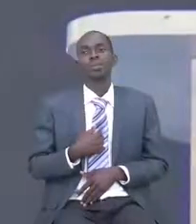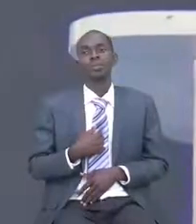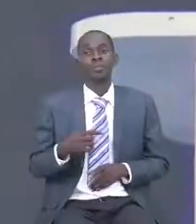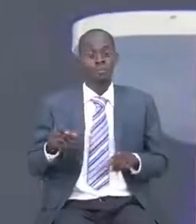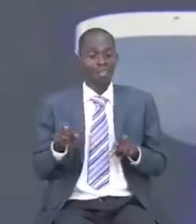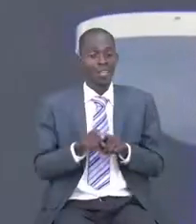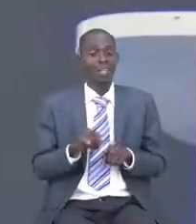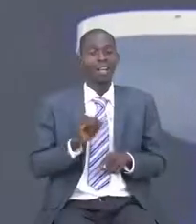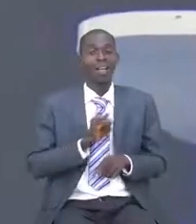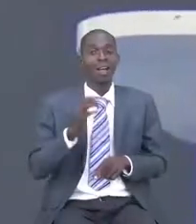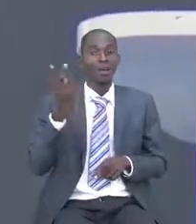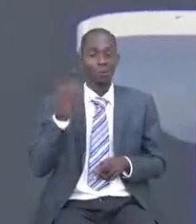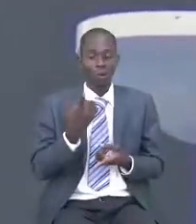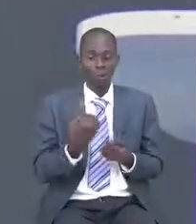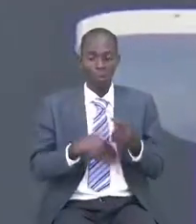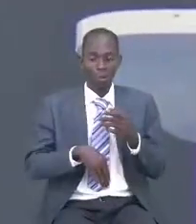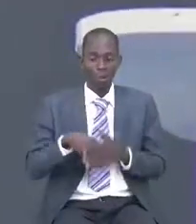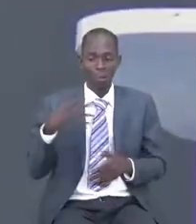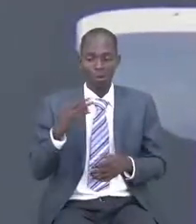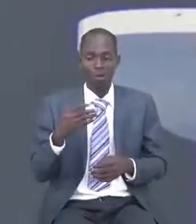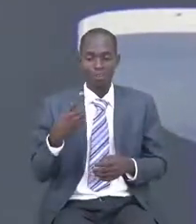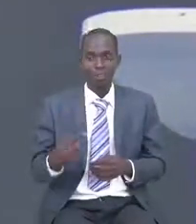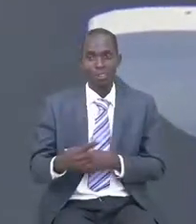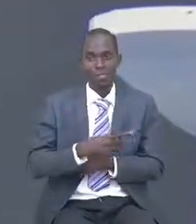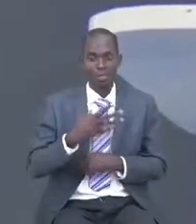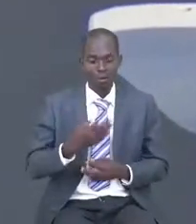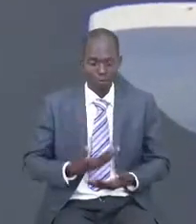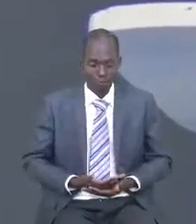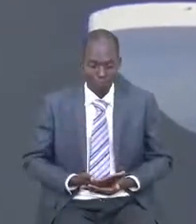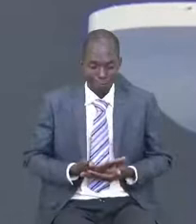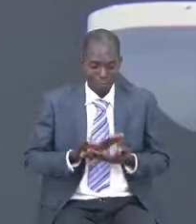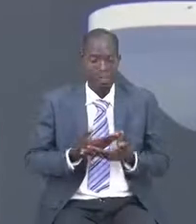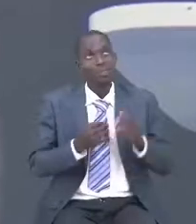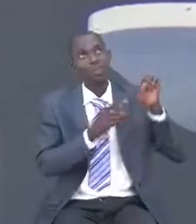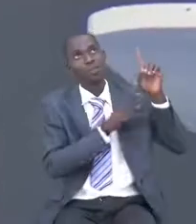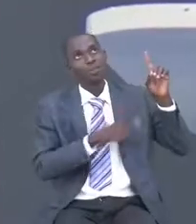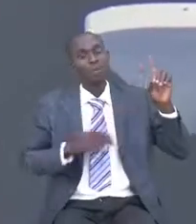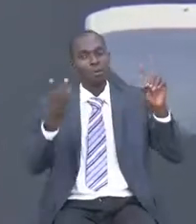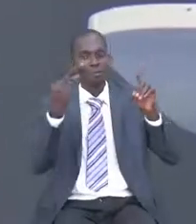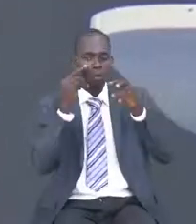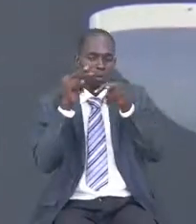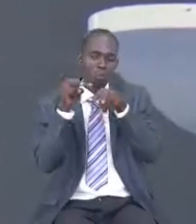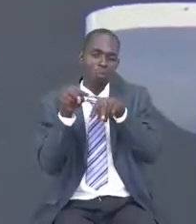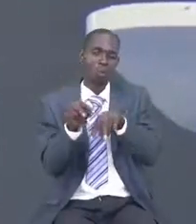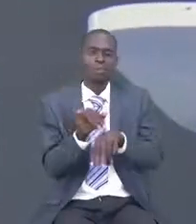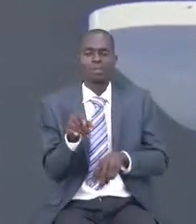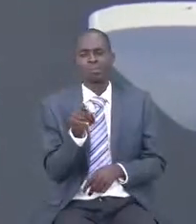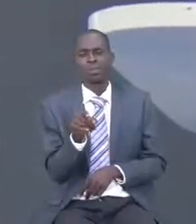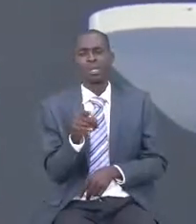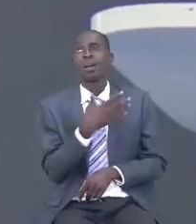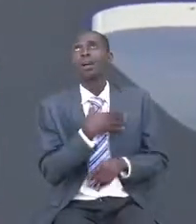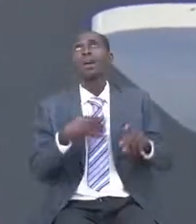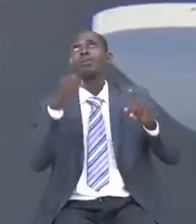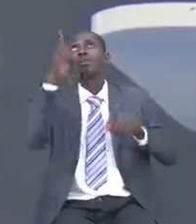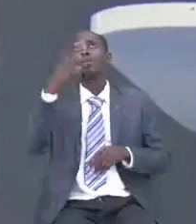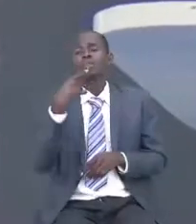Comme je sortais en ce jour de naissance, le Seigneur veillait sur moi. Et il